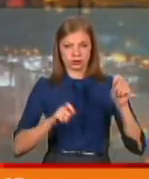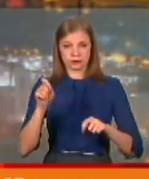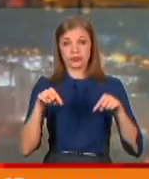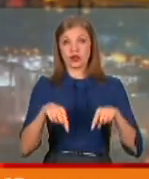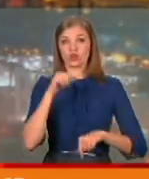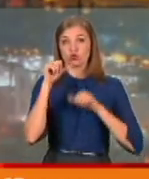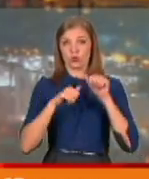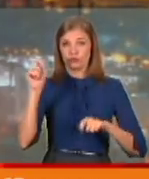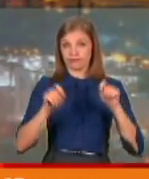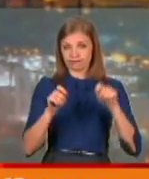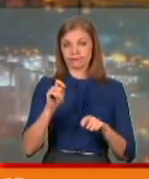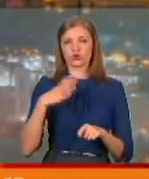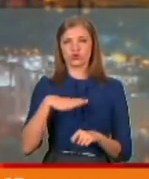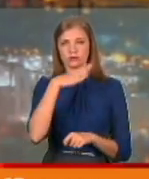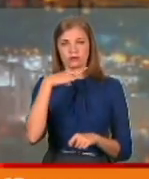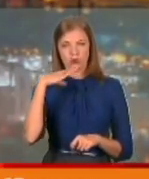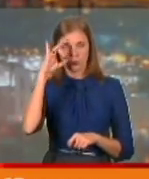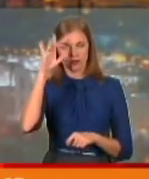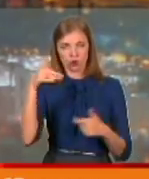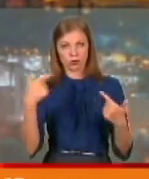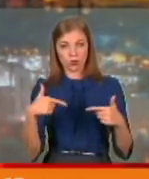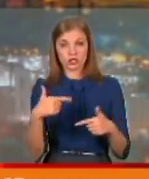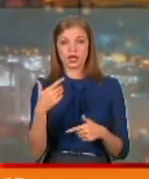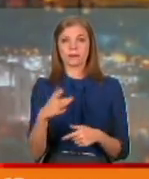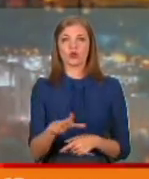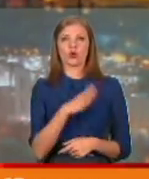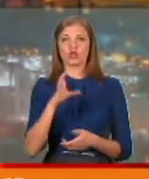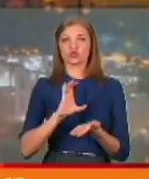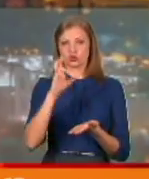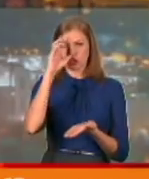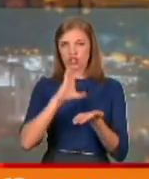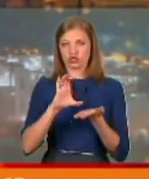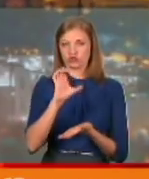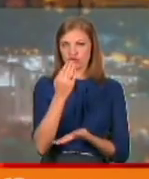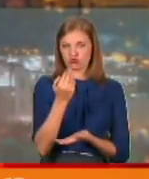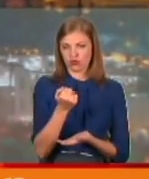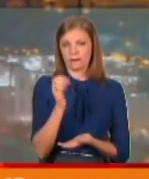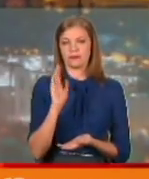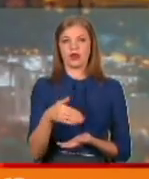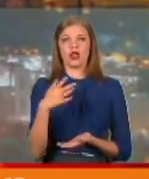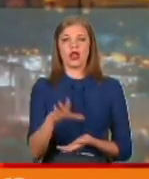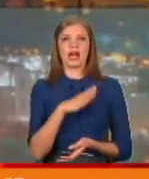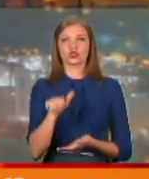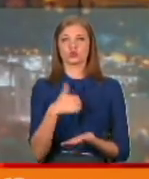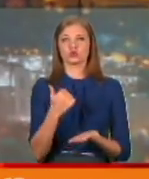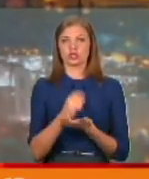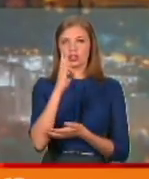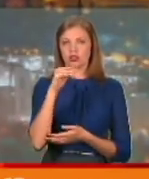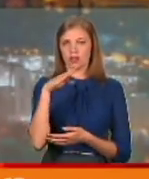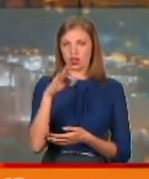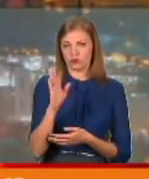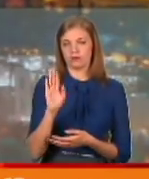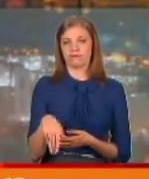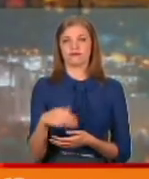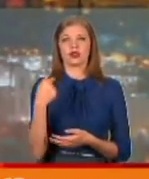На цьогорічному форумі ЄС очікують багатьох відомих гостей, колишню держсекретарку США Кондолізу Райс, екс-очільника НАТО Андерса